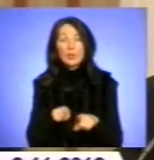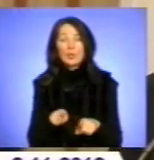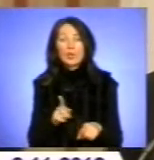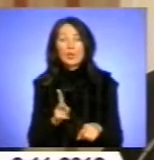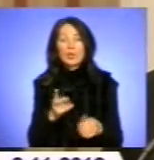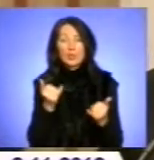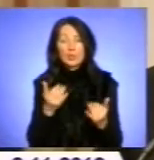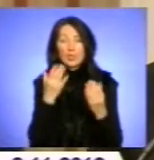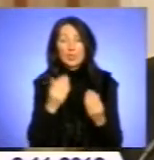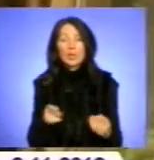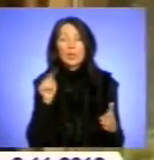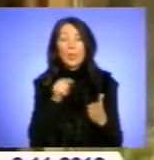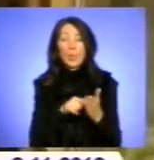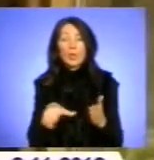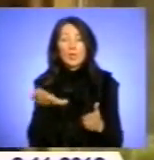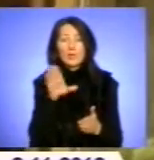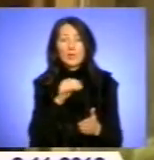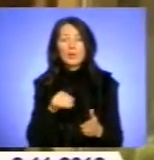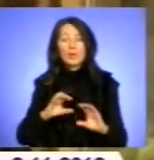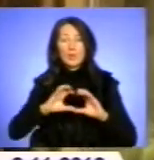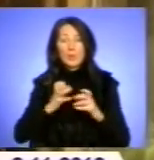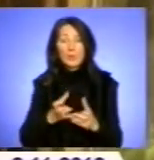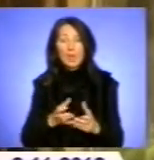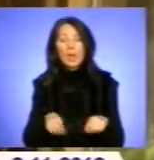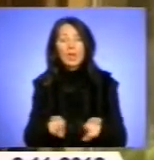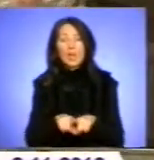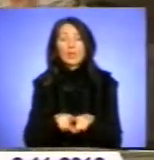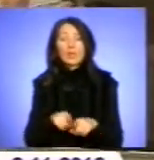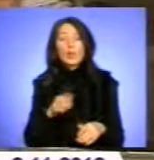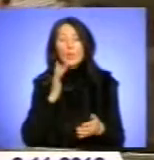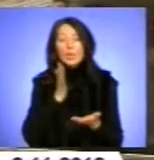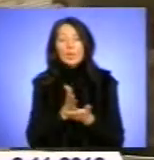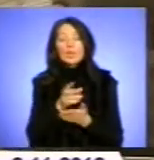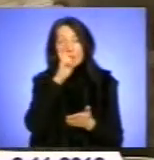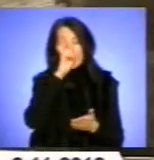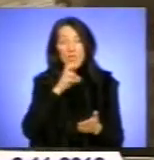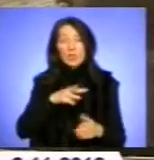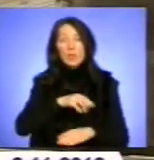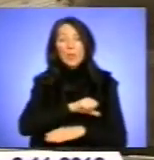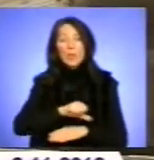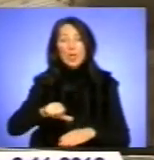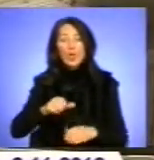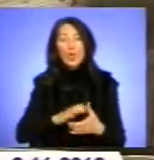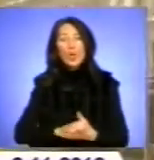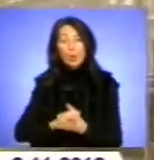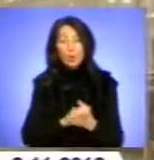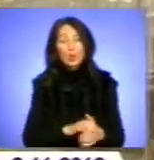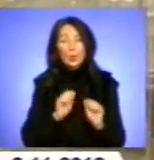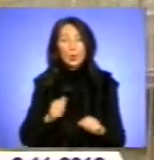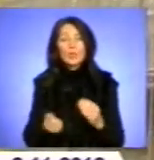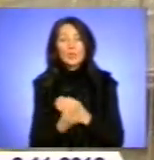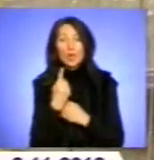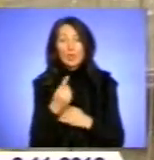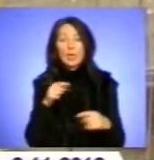попало все мировое сообщество. Також в антимонопольній політиці країн Митного Союзу може з'явитися єдиний антимонопольний орган,